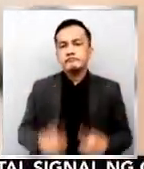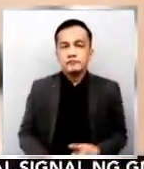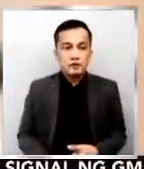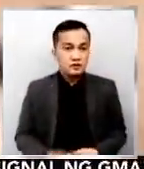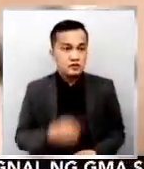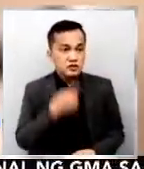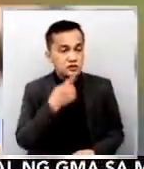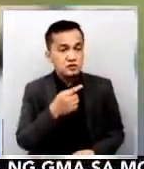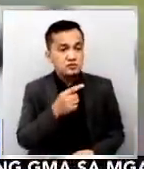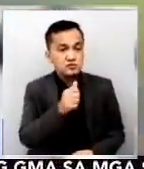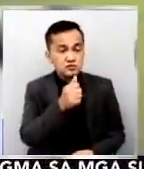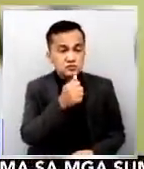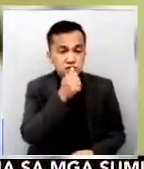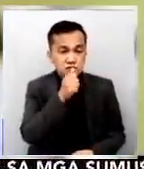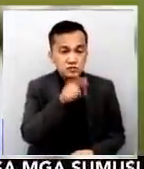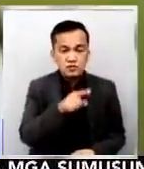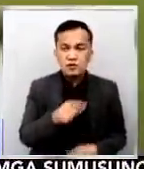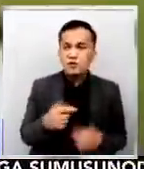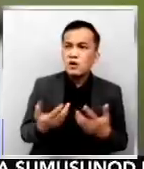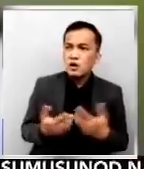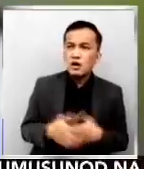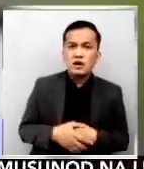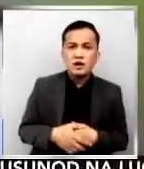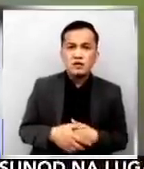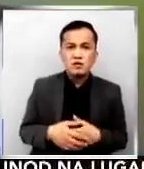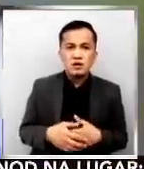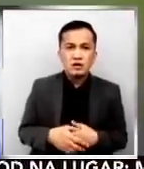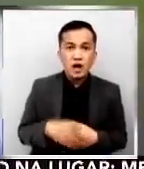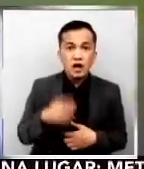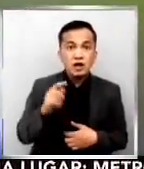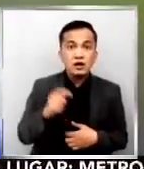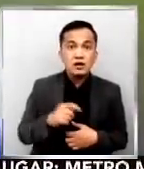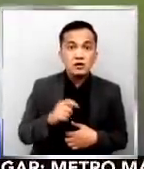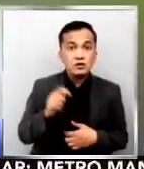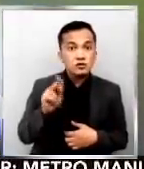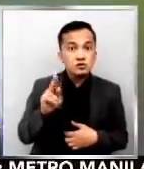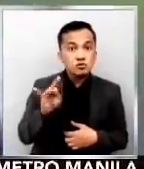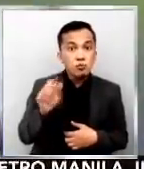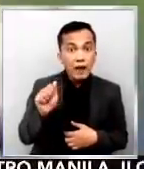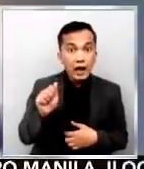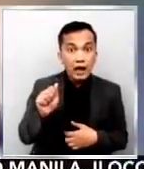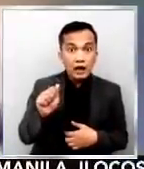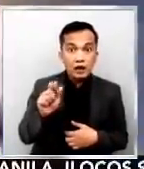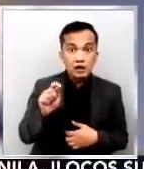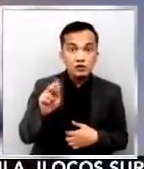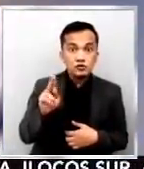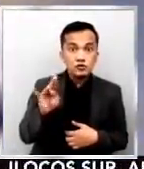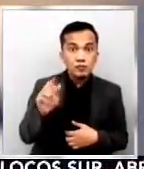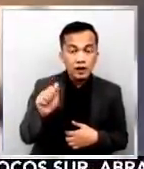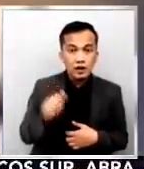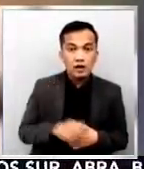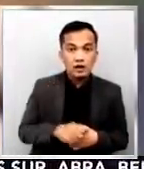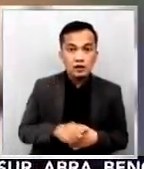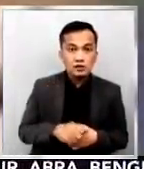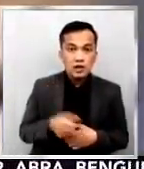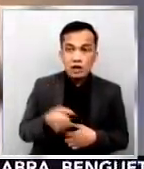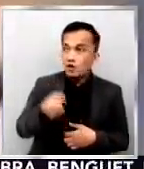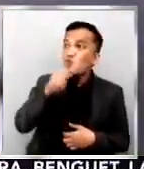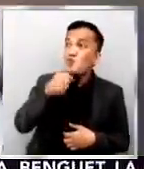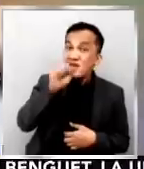wow. Tuba. Ay, man. Tuba. Secret mo, laba nga. Mainom po siya ng strong